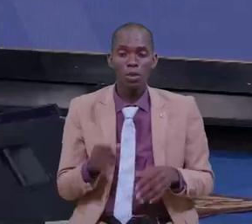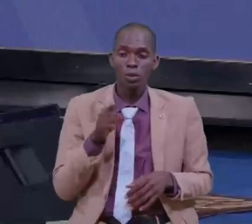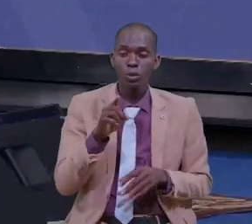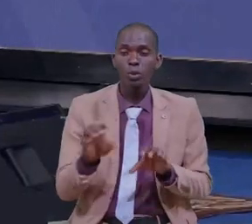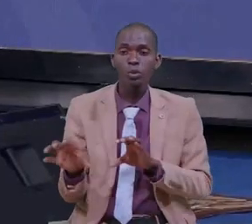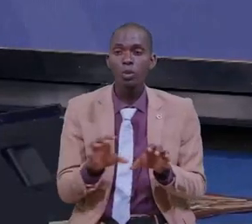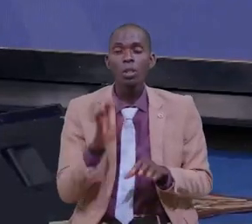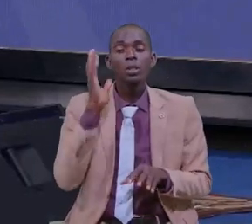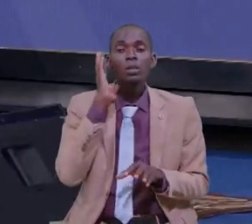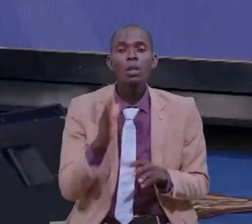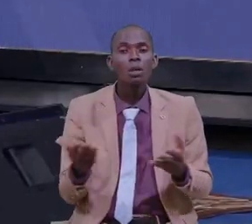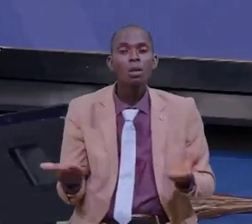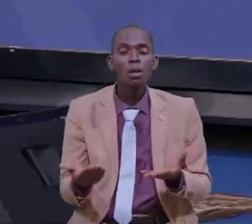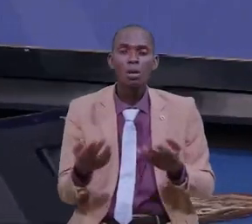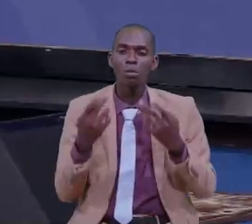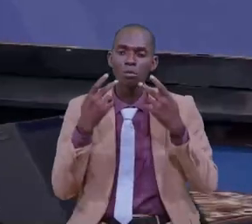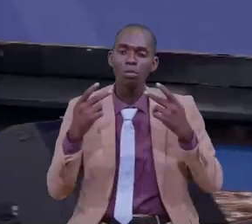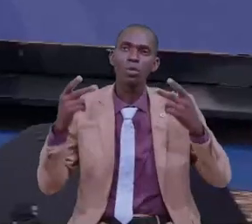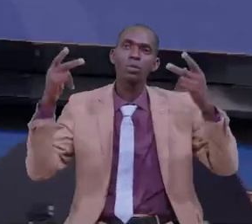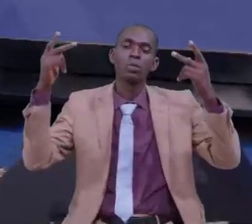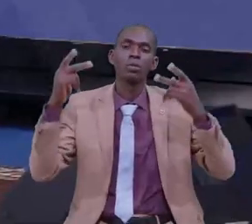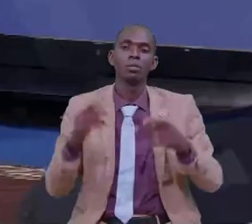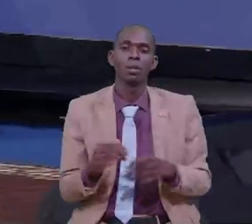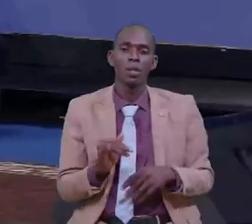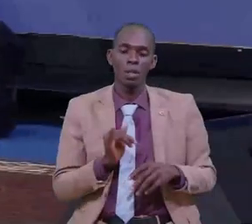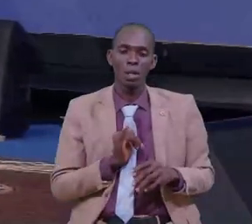qu'il fait, lui, réussit.